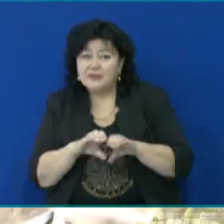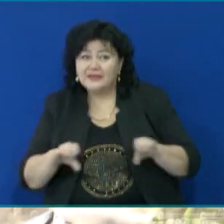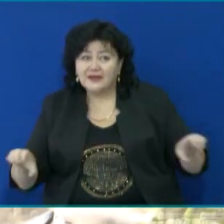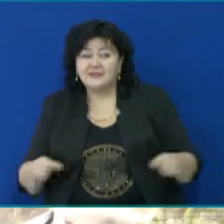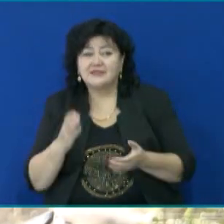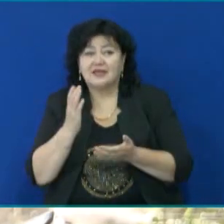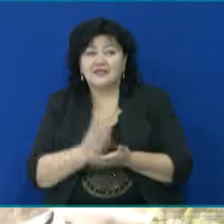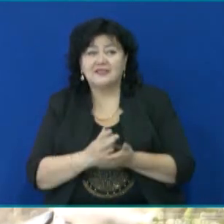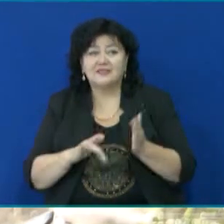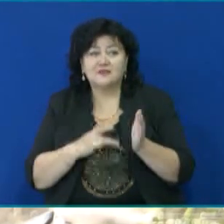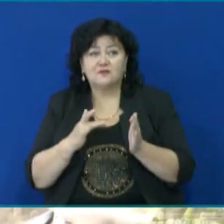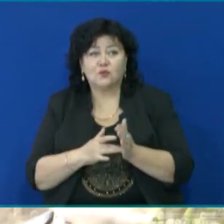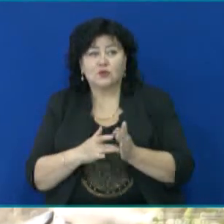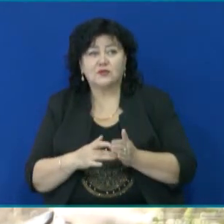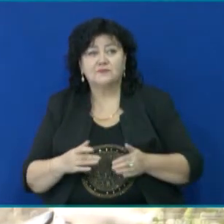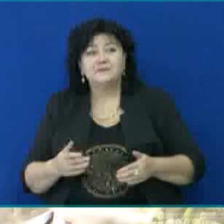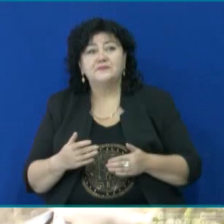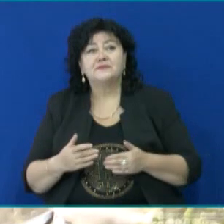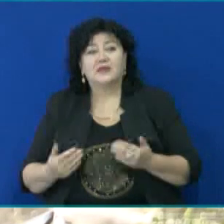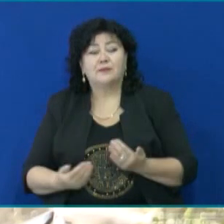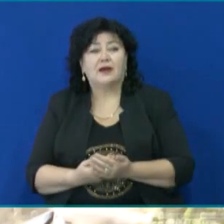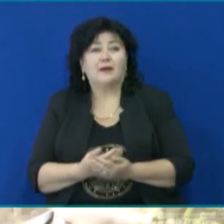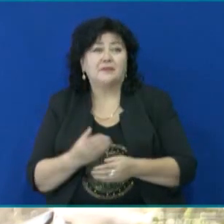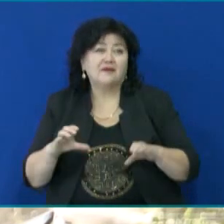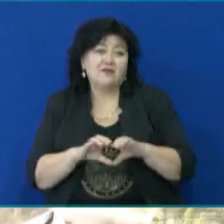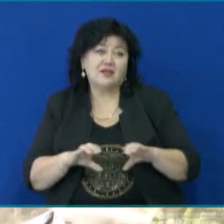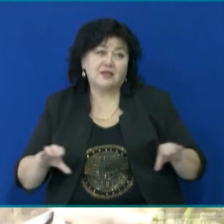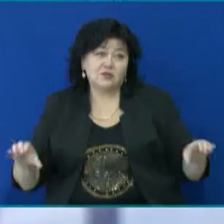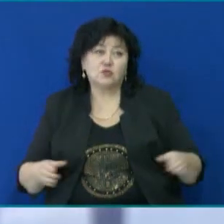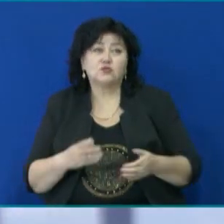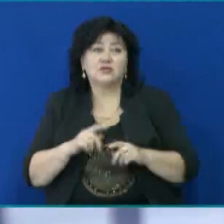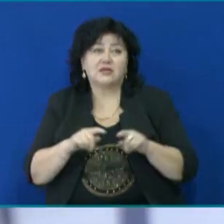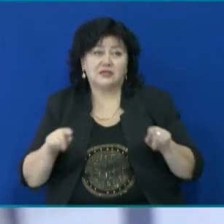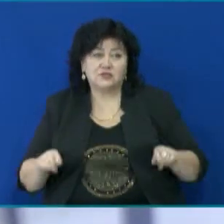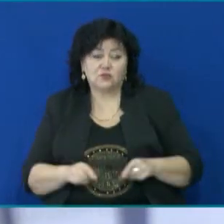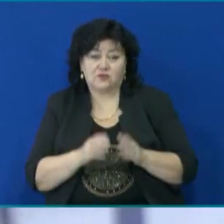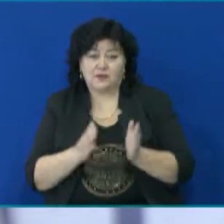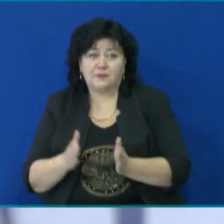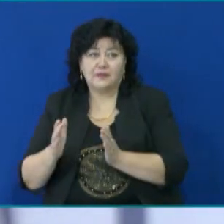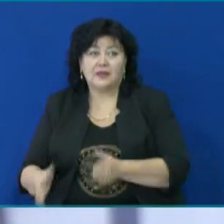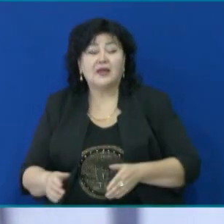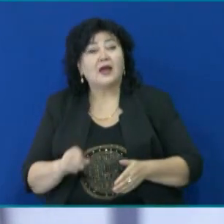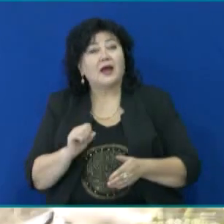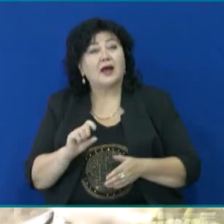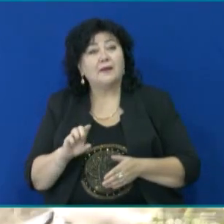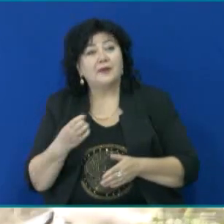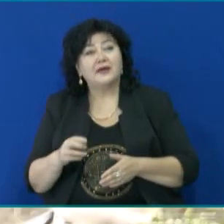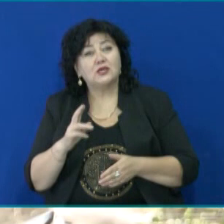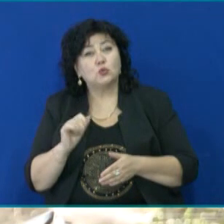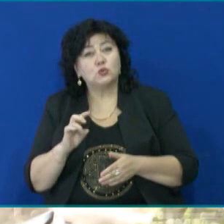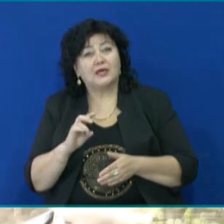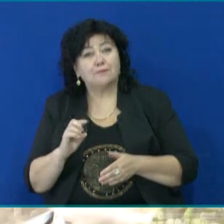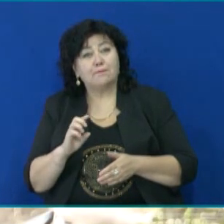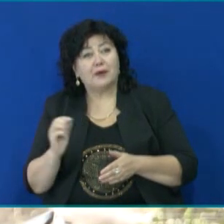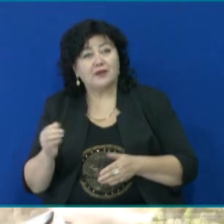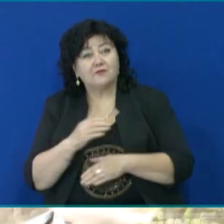бөлінді. Сол 96 миллионға 4 участок жылу құбырлары ауыстырып жатыр. Қала бойынша жалпы 4 қазандық